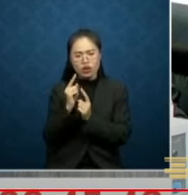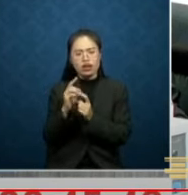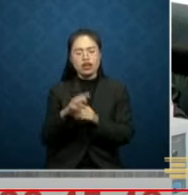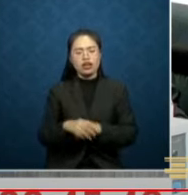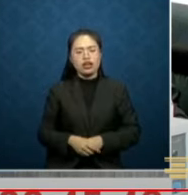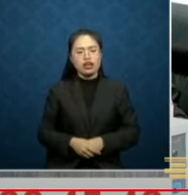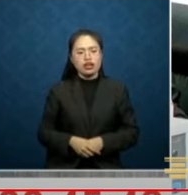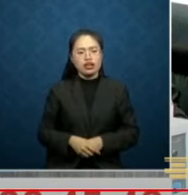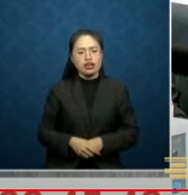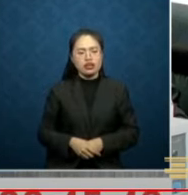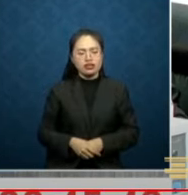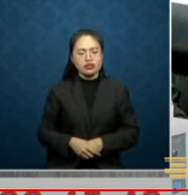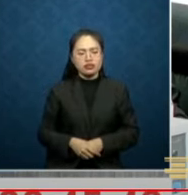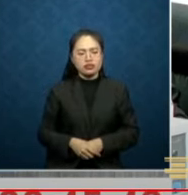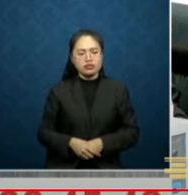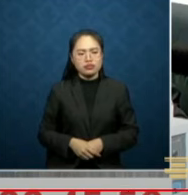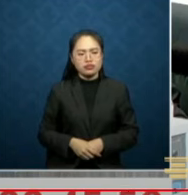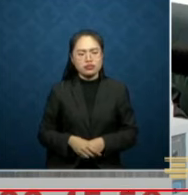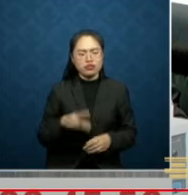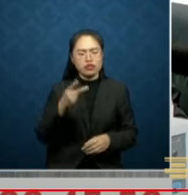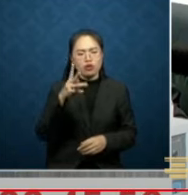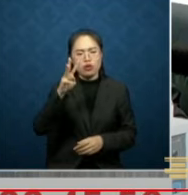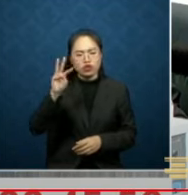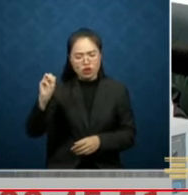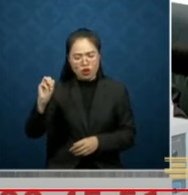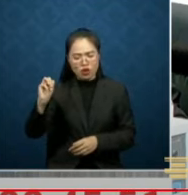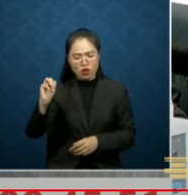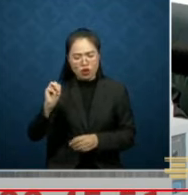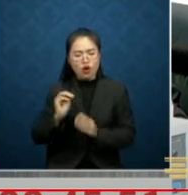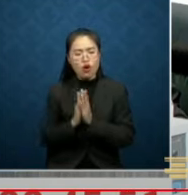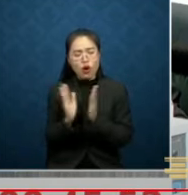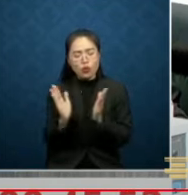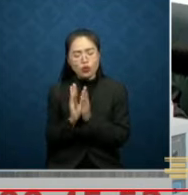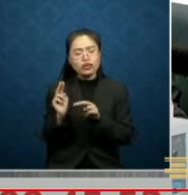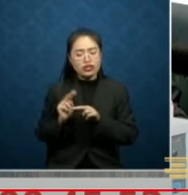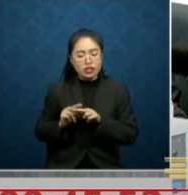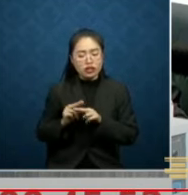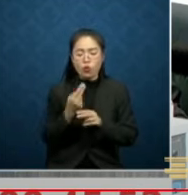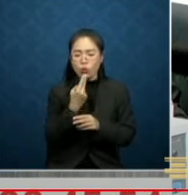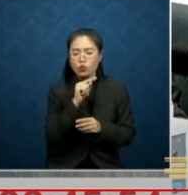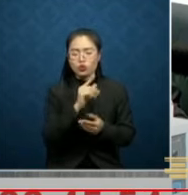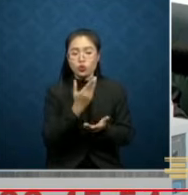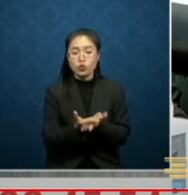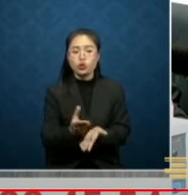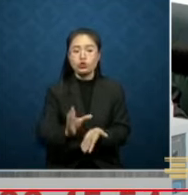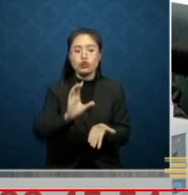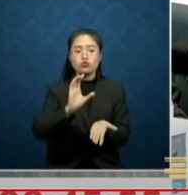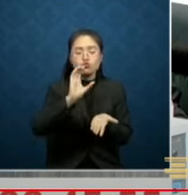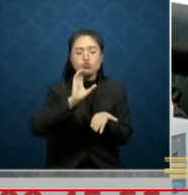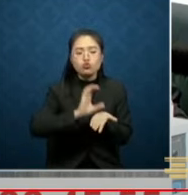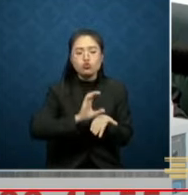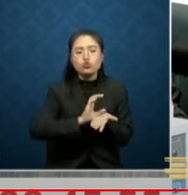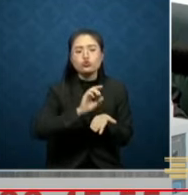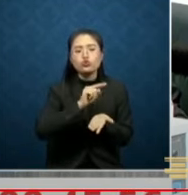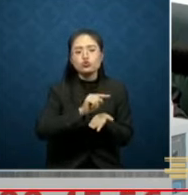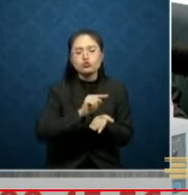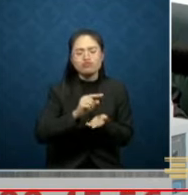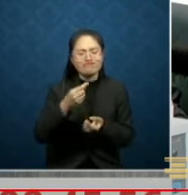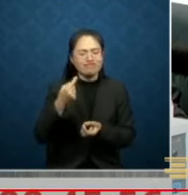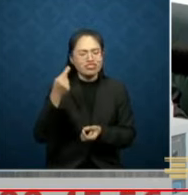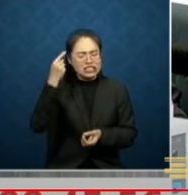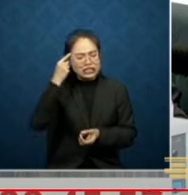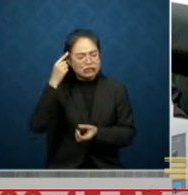ท่านจุลพันธ์อมรวิวัฒน์เนี่ยท่านก็ต้องขอบคุณท่านนั่งฟังอยู่เนี่ยบอกว่าทุนนิยมไร้หัวใจไม่เข้าใจประชา